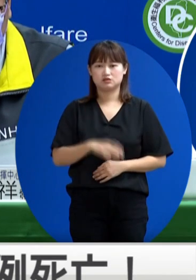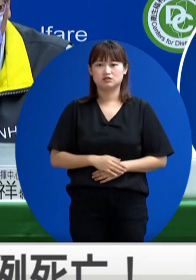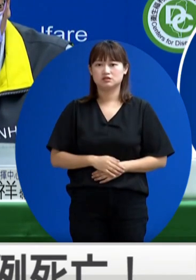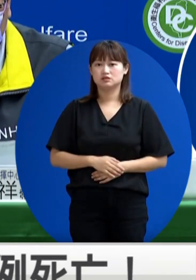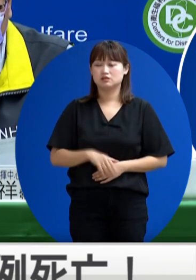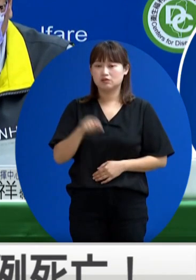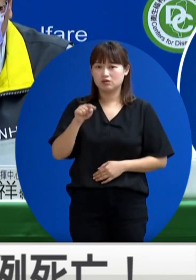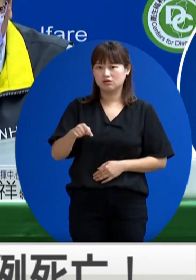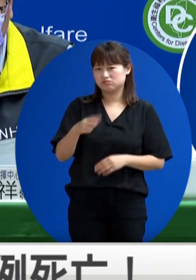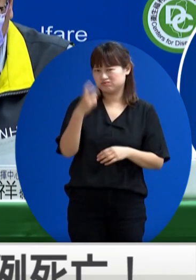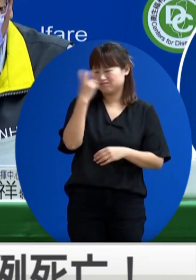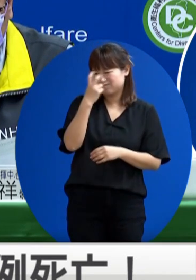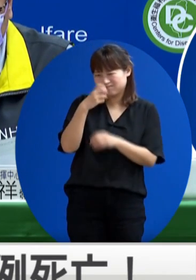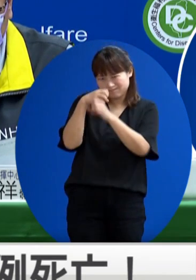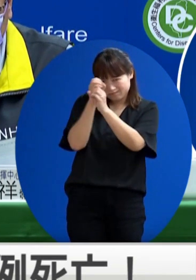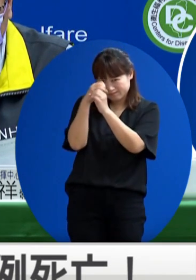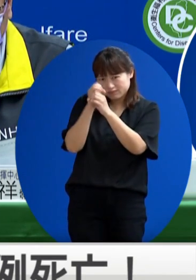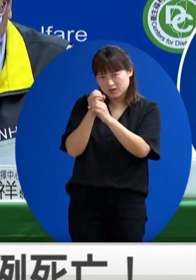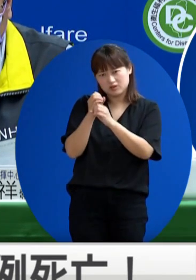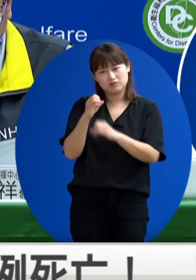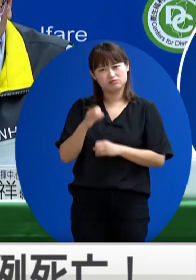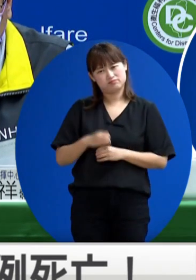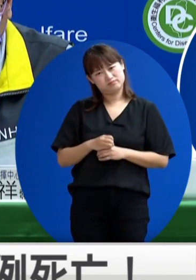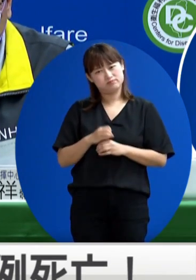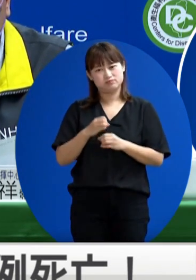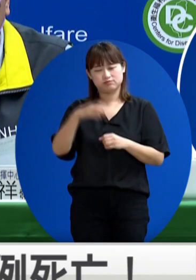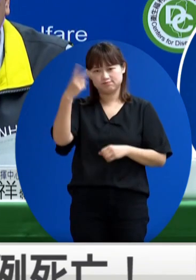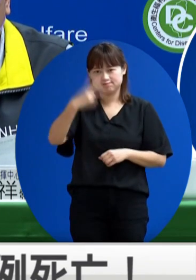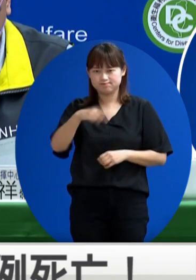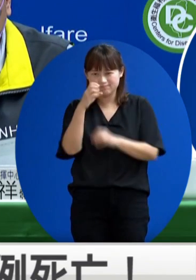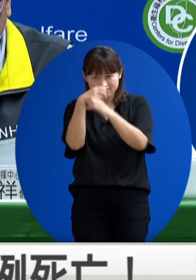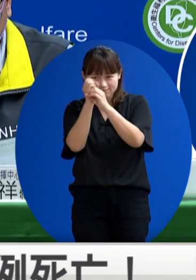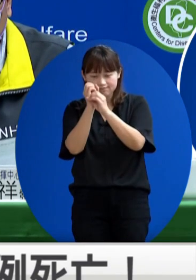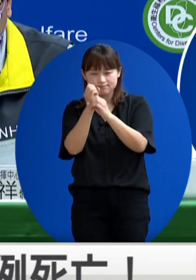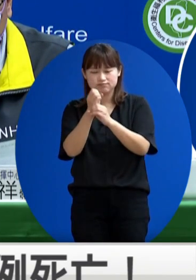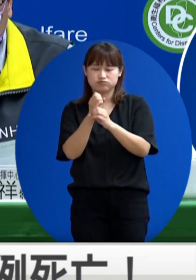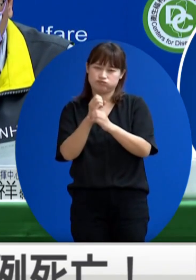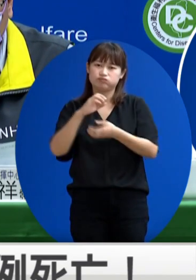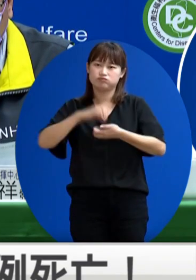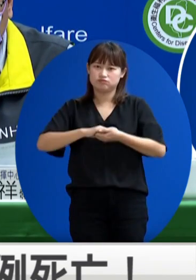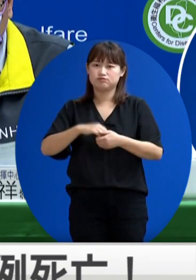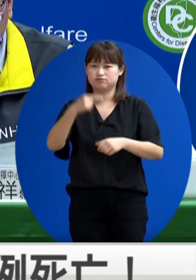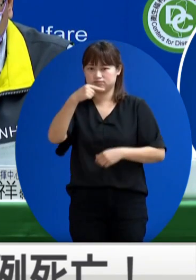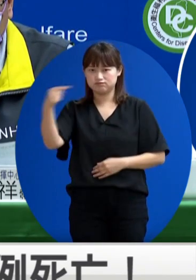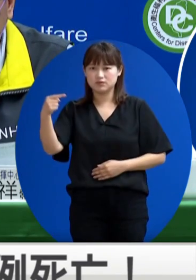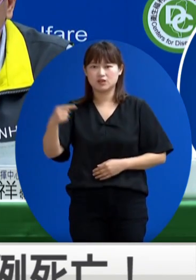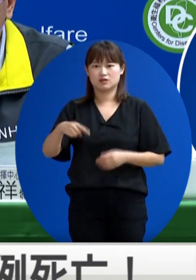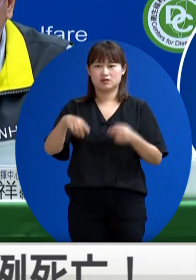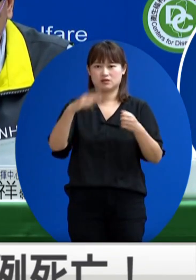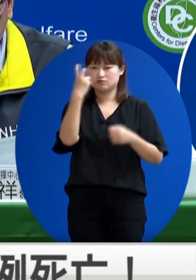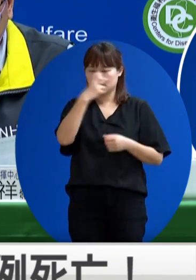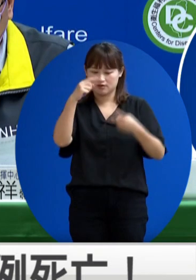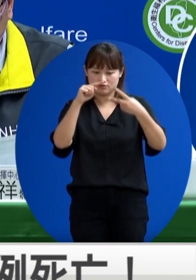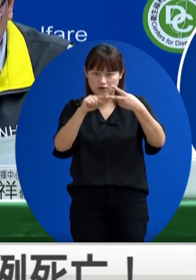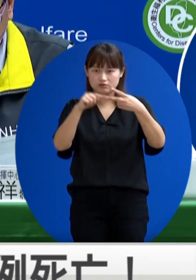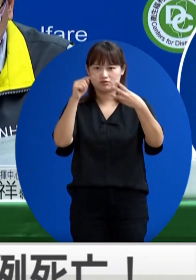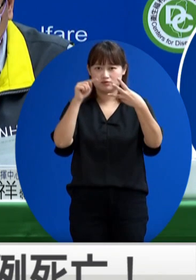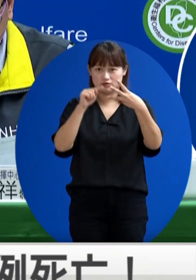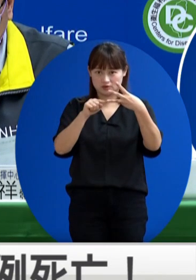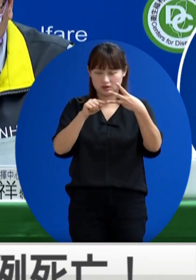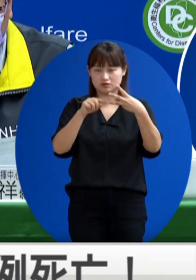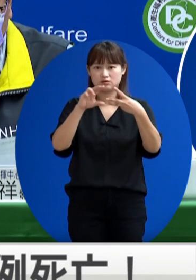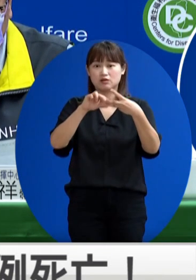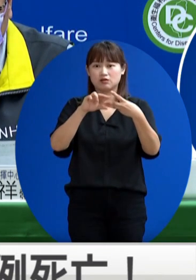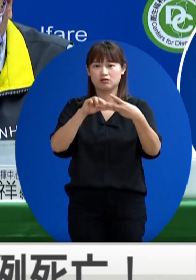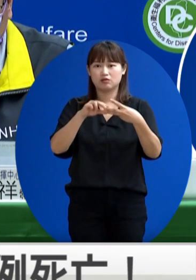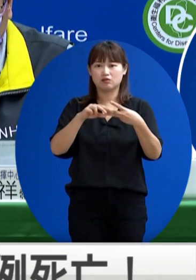次的检体经本属的溃疡实验室复验为阴性，后续2采跟3采的检体，我们的实验室